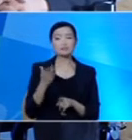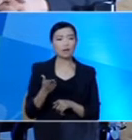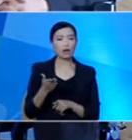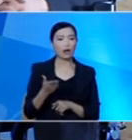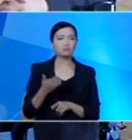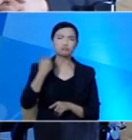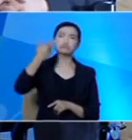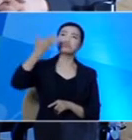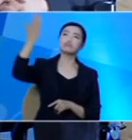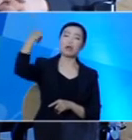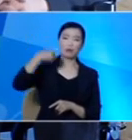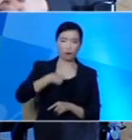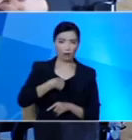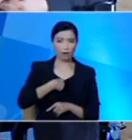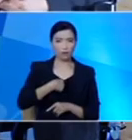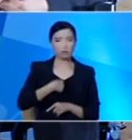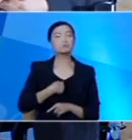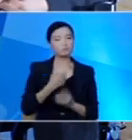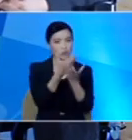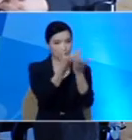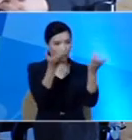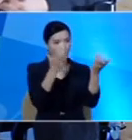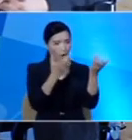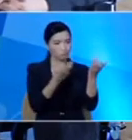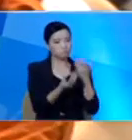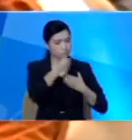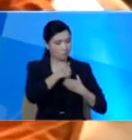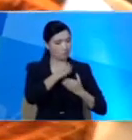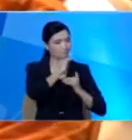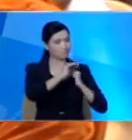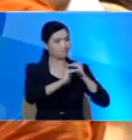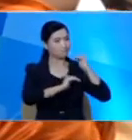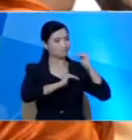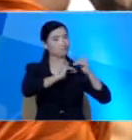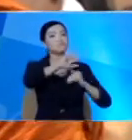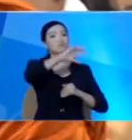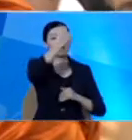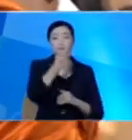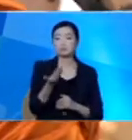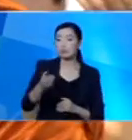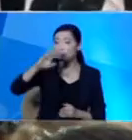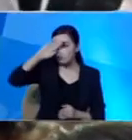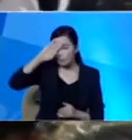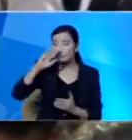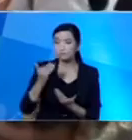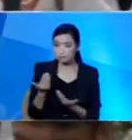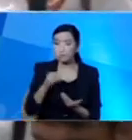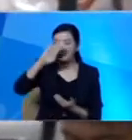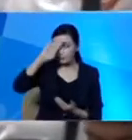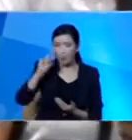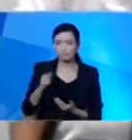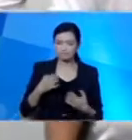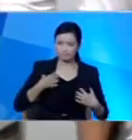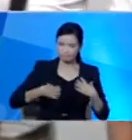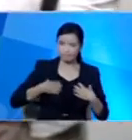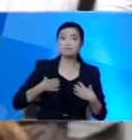ชาตินึงเนี่ยแล้วมันทำให้ธรรมะของลุงพัฒนาขึ้นดังนั้นเมื่อลูกป่วยลูกทุก